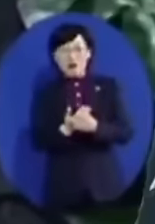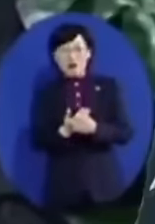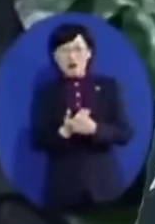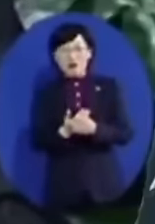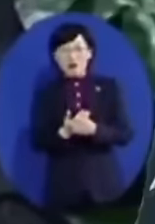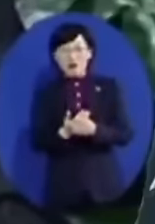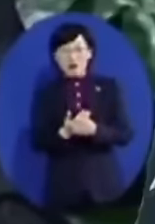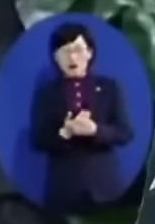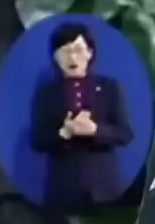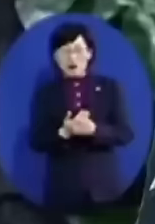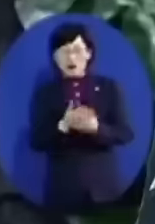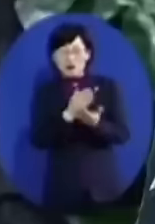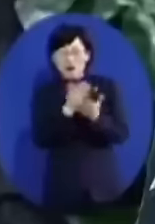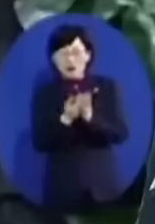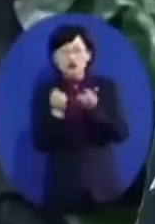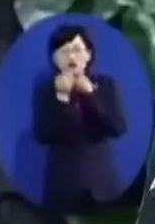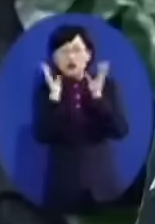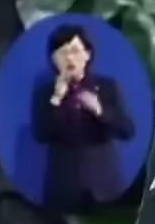위병이 걸리고